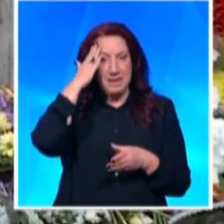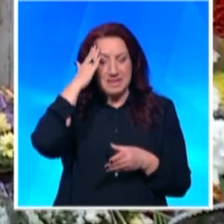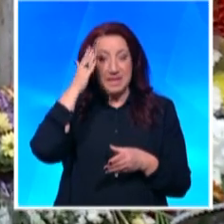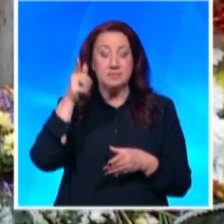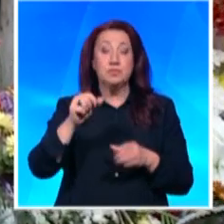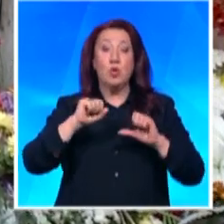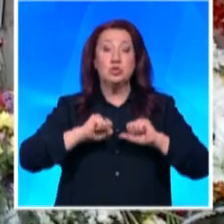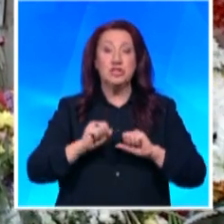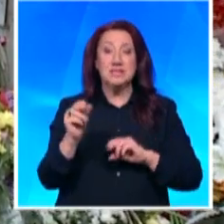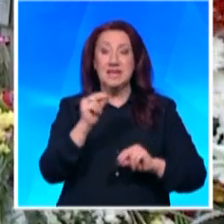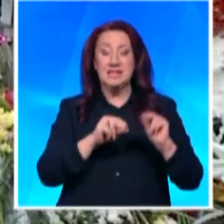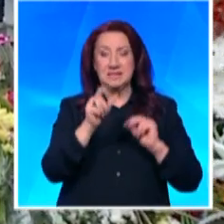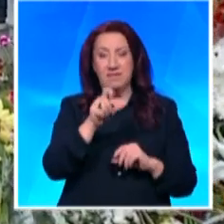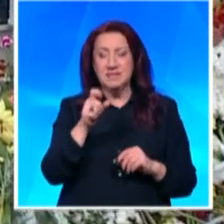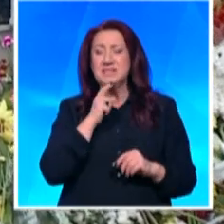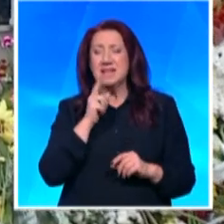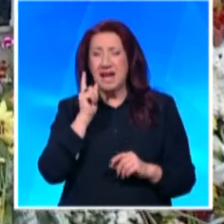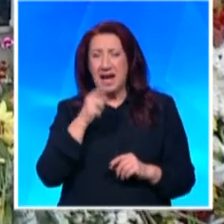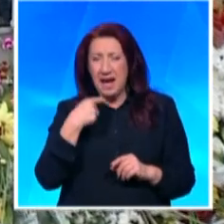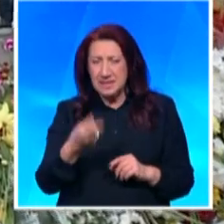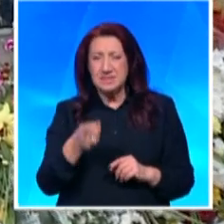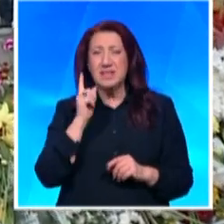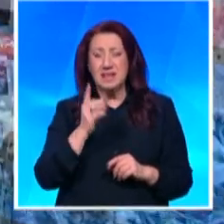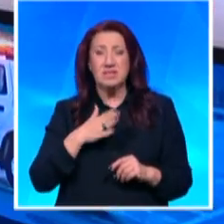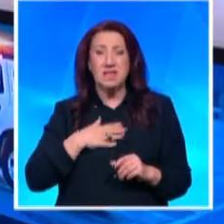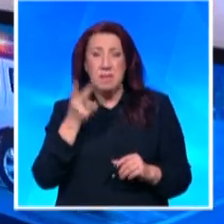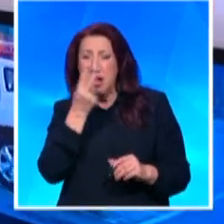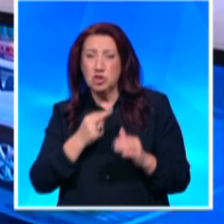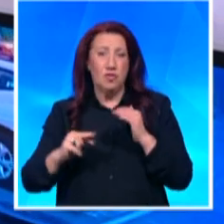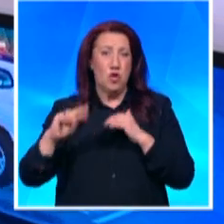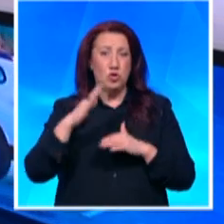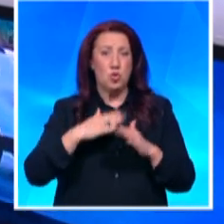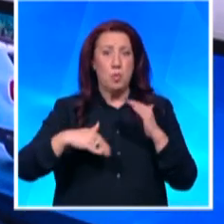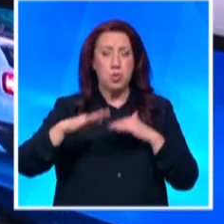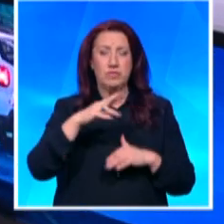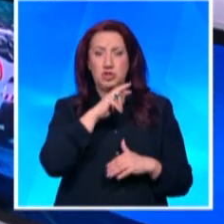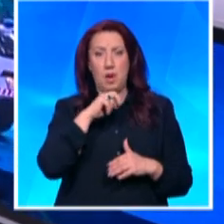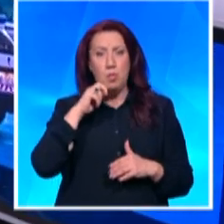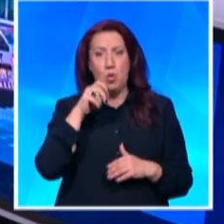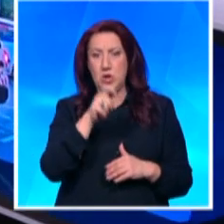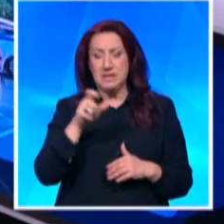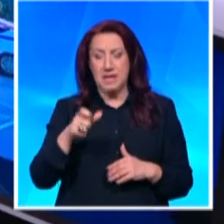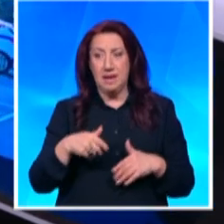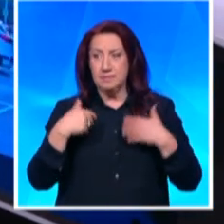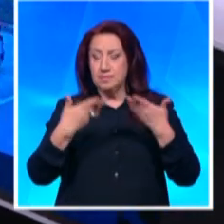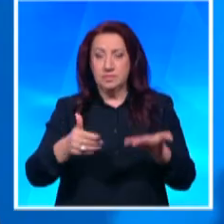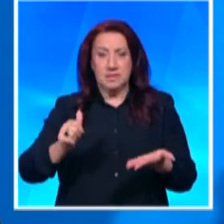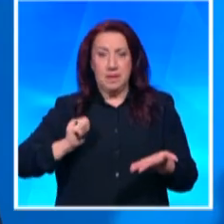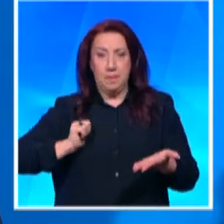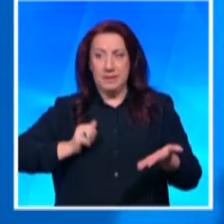двойно повече полицаи да охраняват пътищата в София. Евелина Драгнева, благодарим ти.